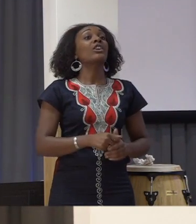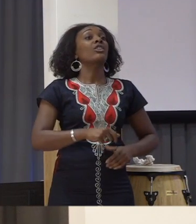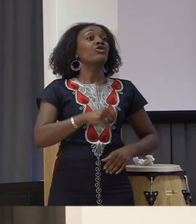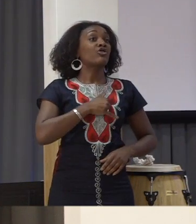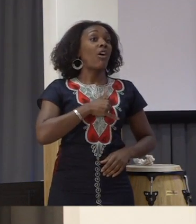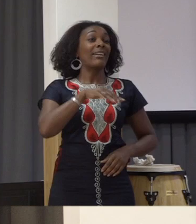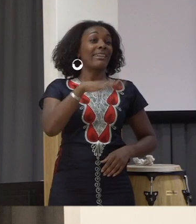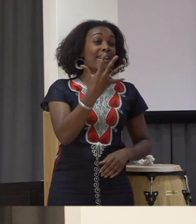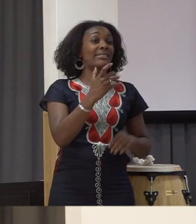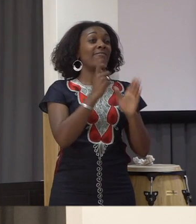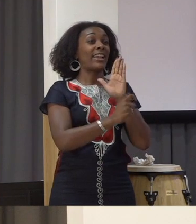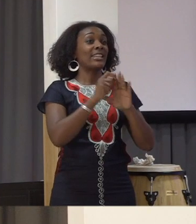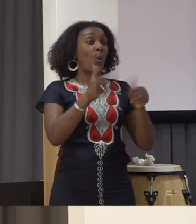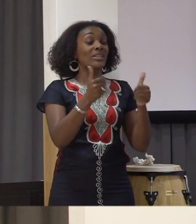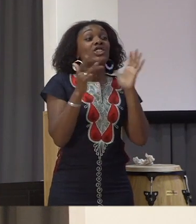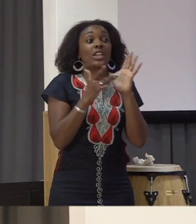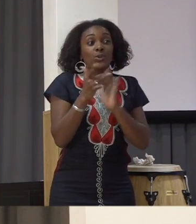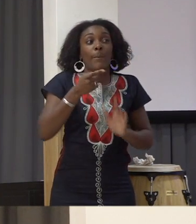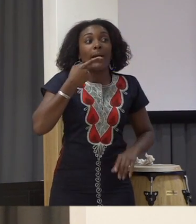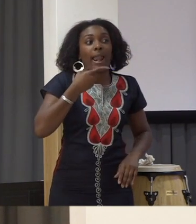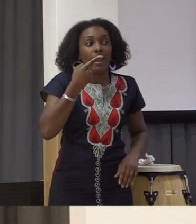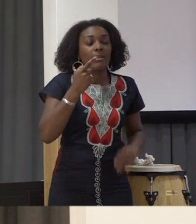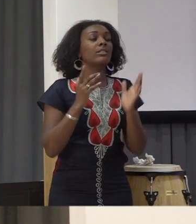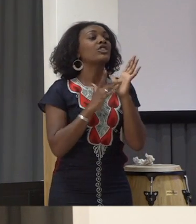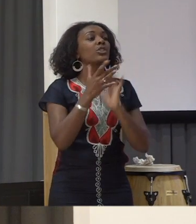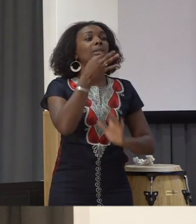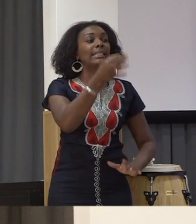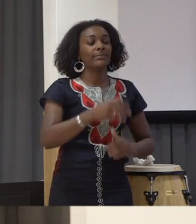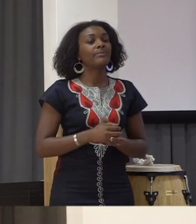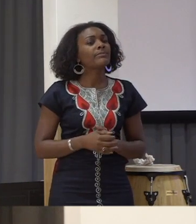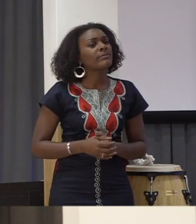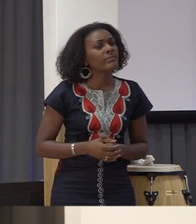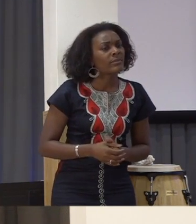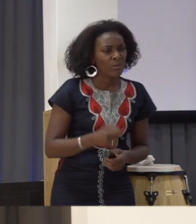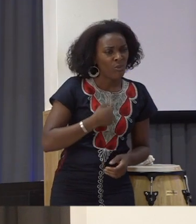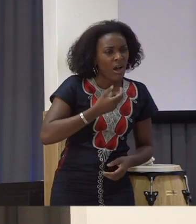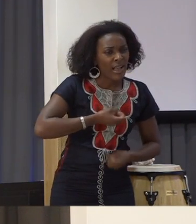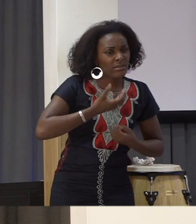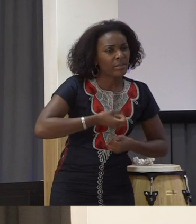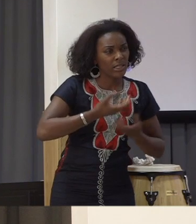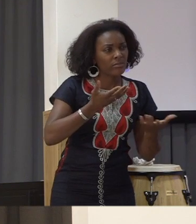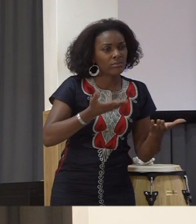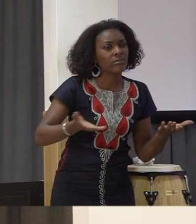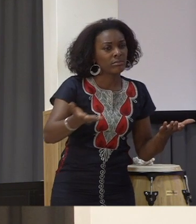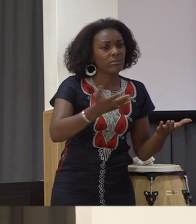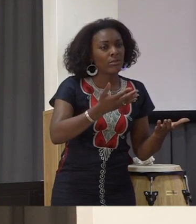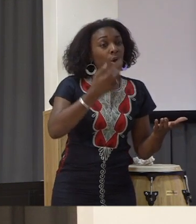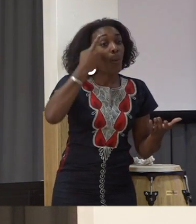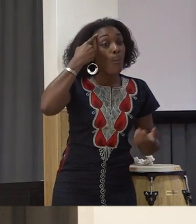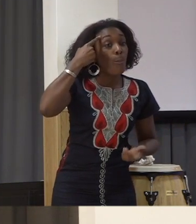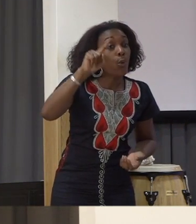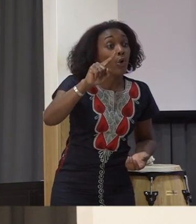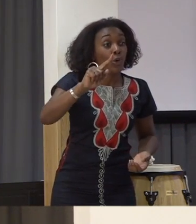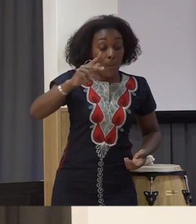dit ceci. C'est Jésus qui parle et Jésus dit « Je vous ai dit ces choses afin que, le but, afin que